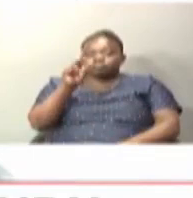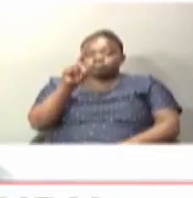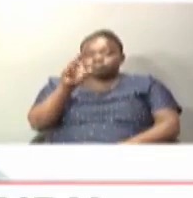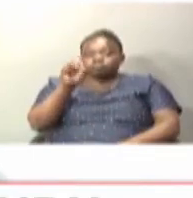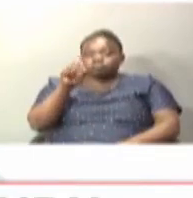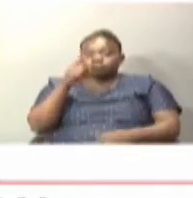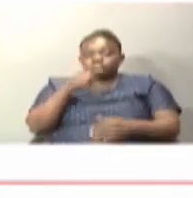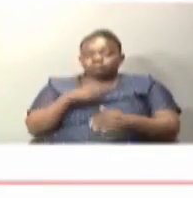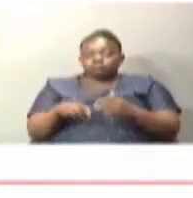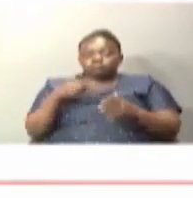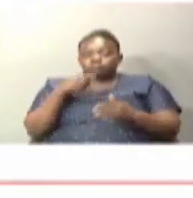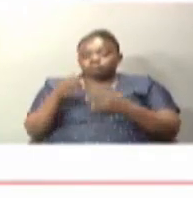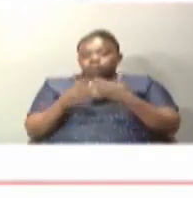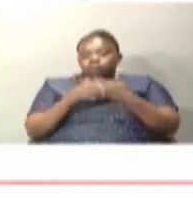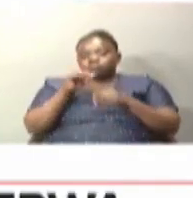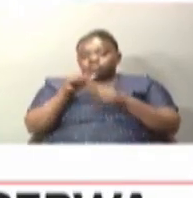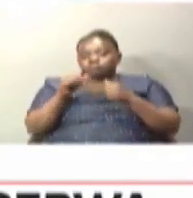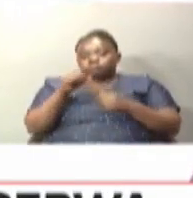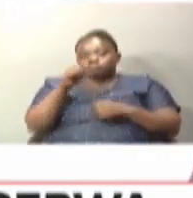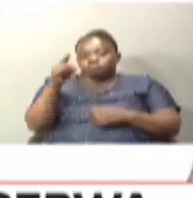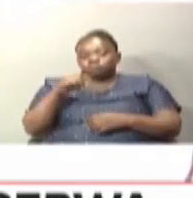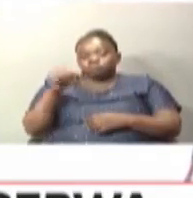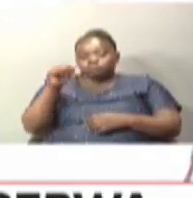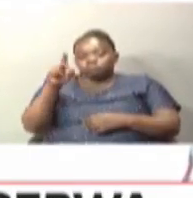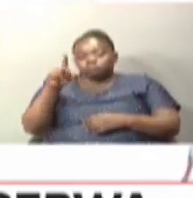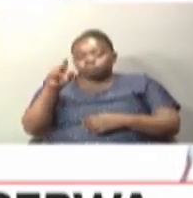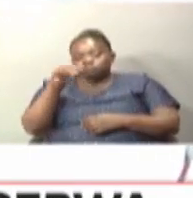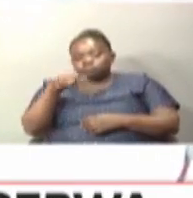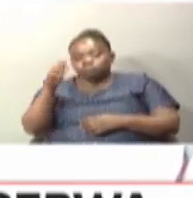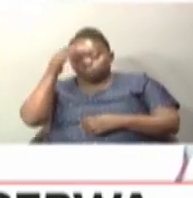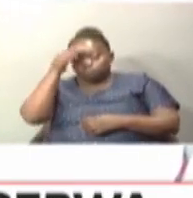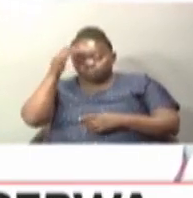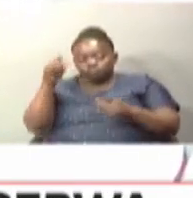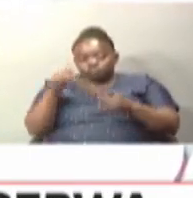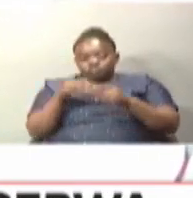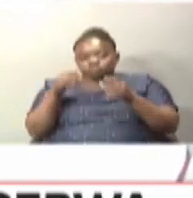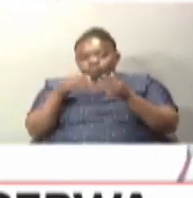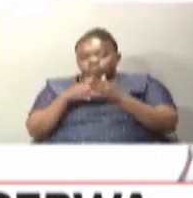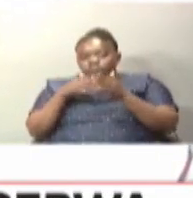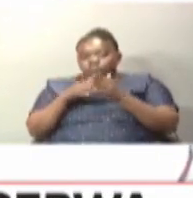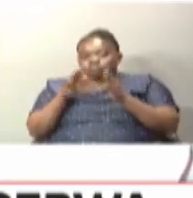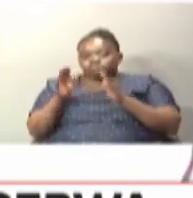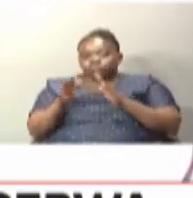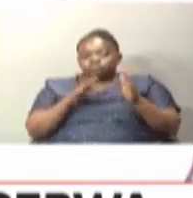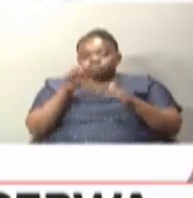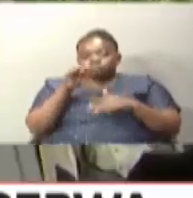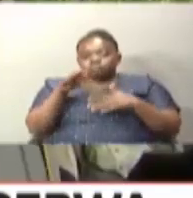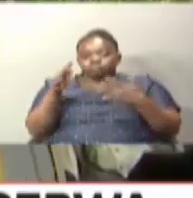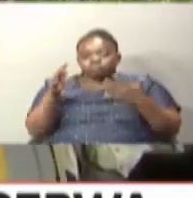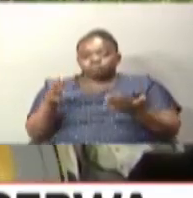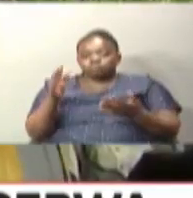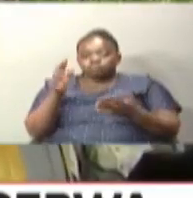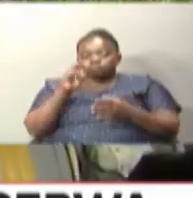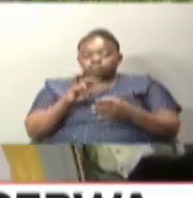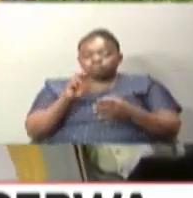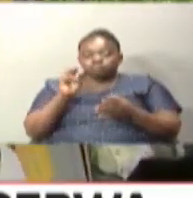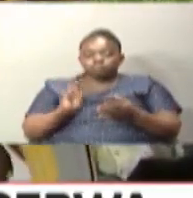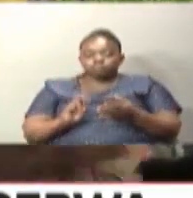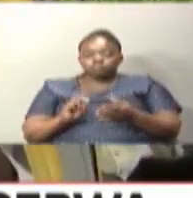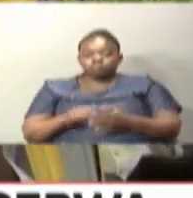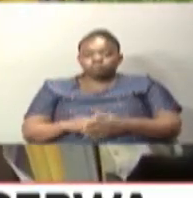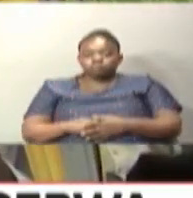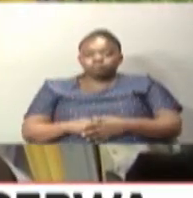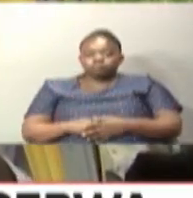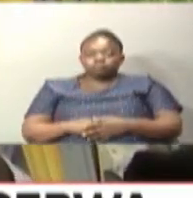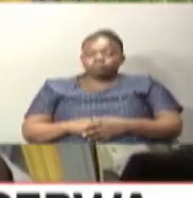bayimaamu abatafuddeyo okusoloza zaka ku mizikiti gyabwe n'abalwanyisa enteekateeka eno basibwa amadaala. Gwe tusobodde kumatiza